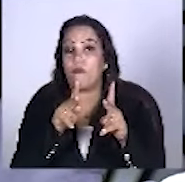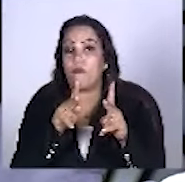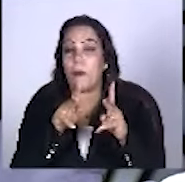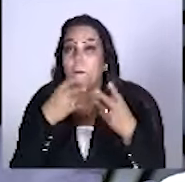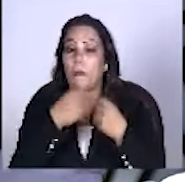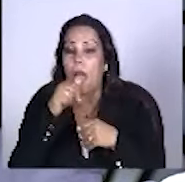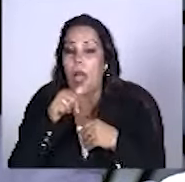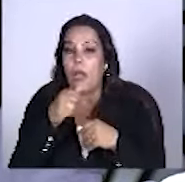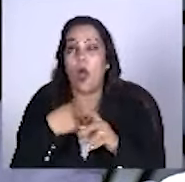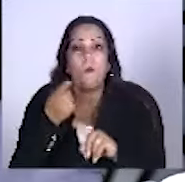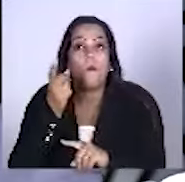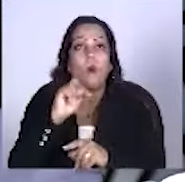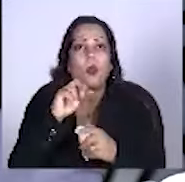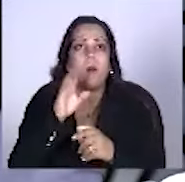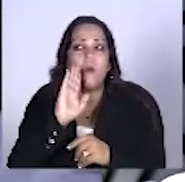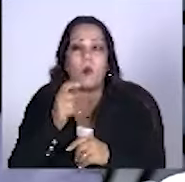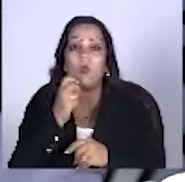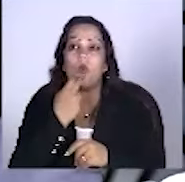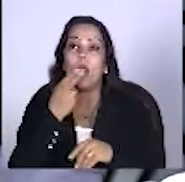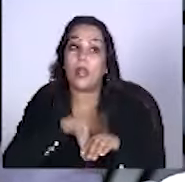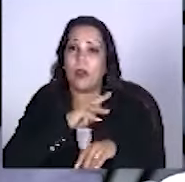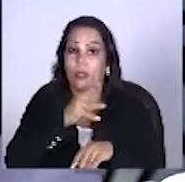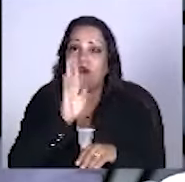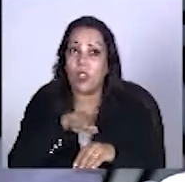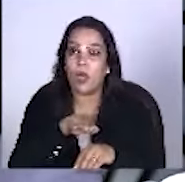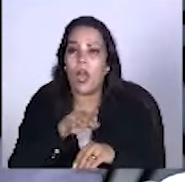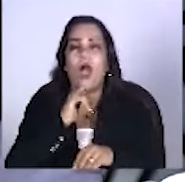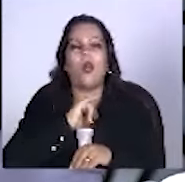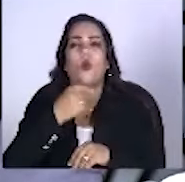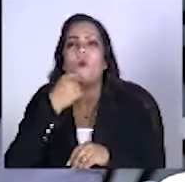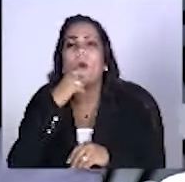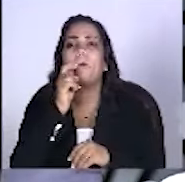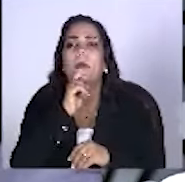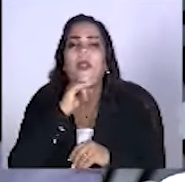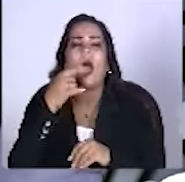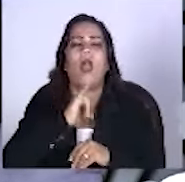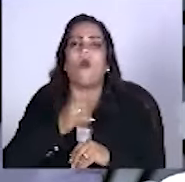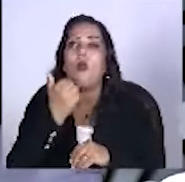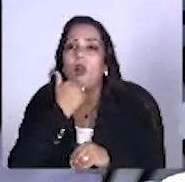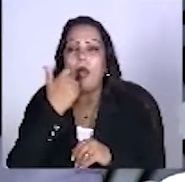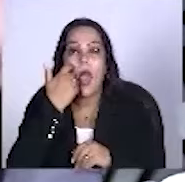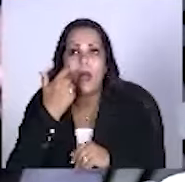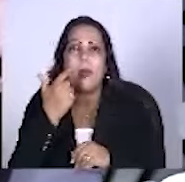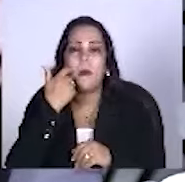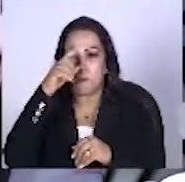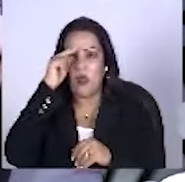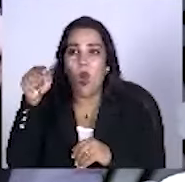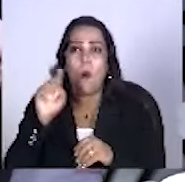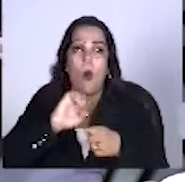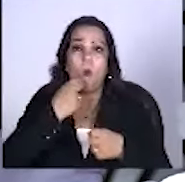المستقبل. عشان كده انا بغلط البنت دايما، يا حبيبتي ارجوكي ما تقعيش تحت ضغط